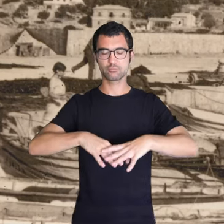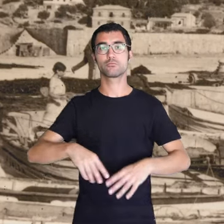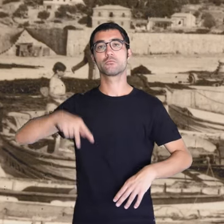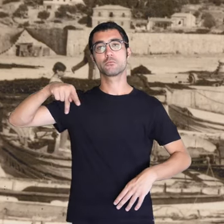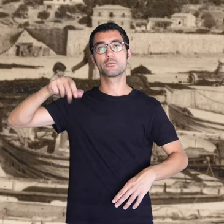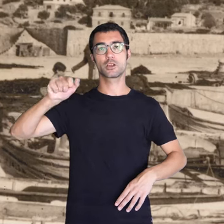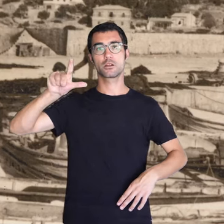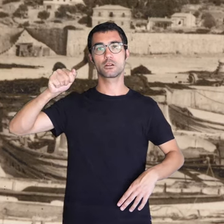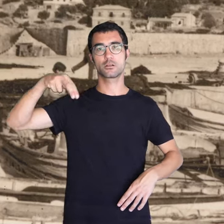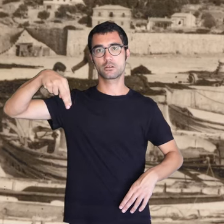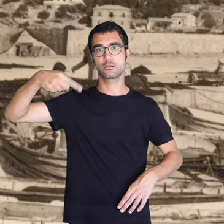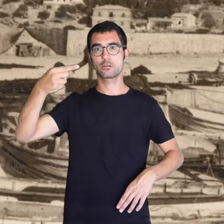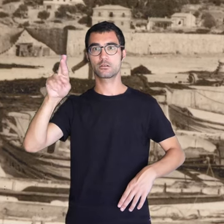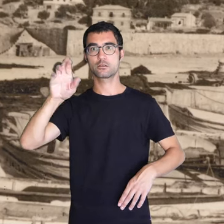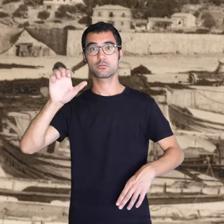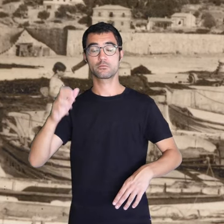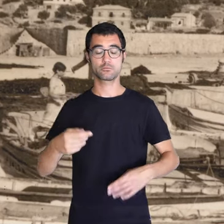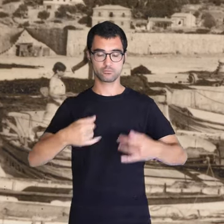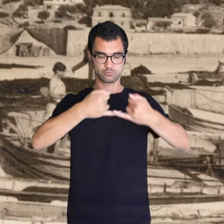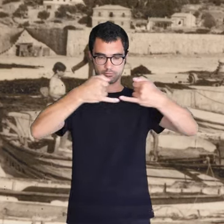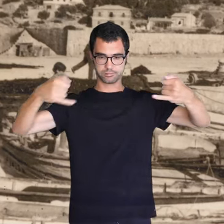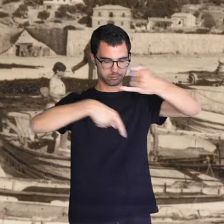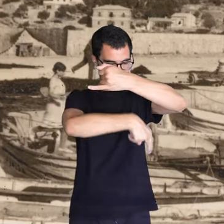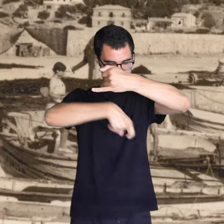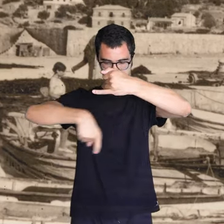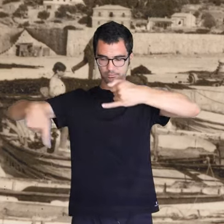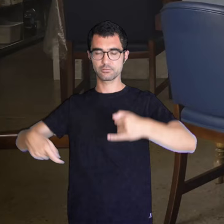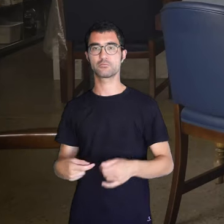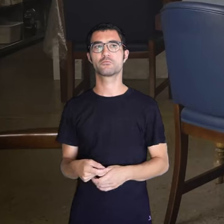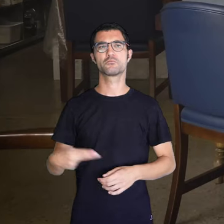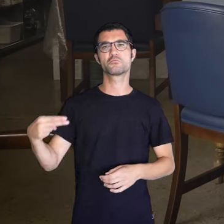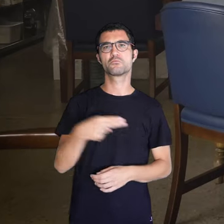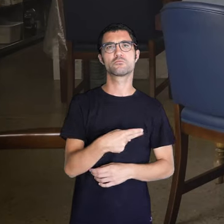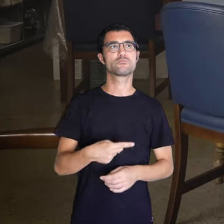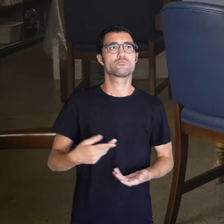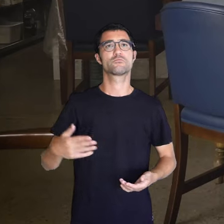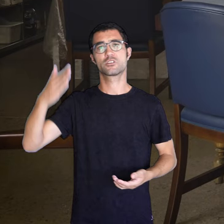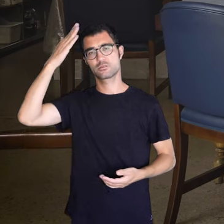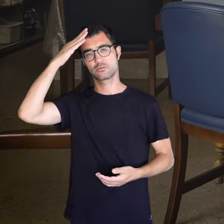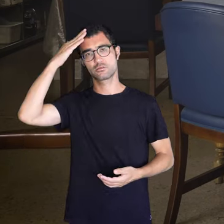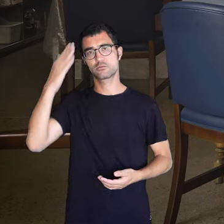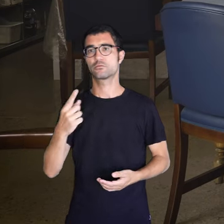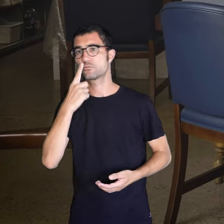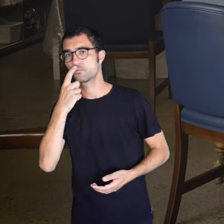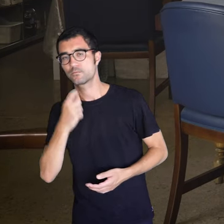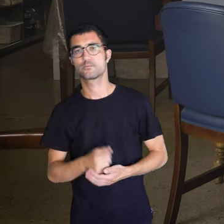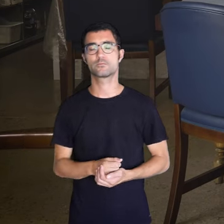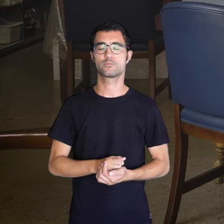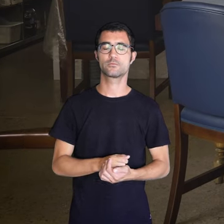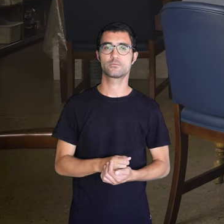no hi havia res més. Quin peix? Pues carrotjos, molls, pagells,